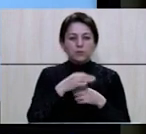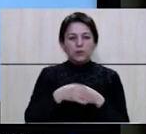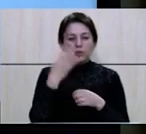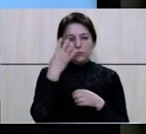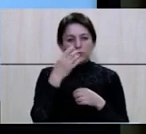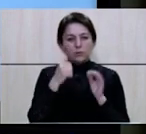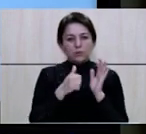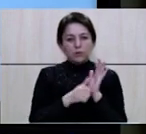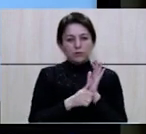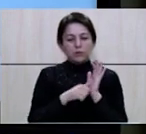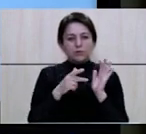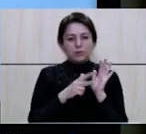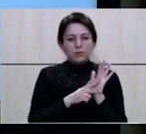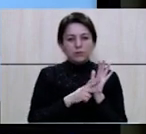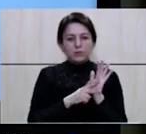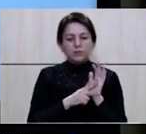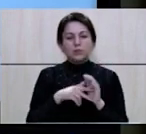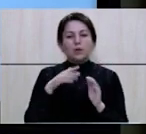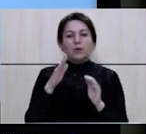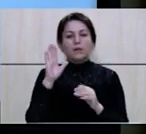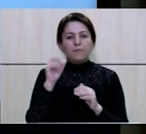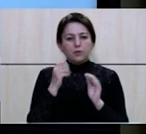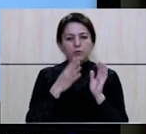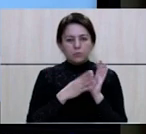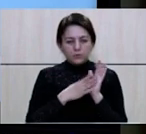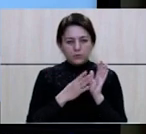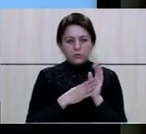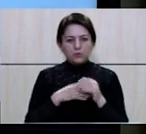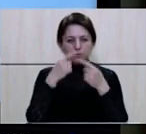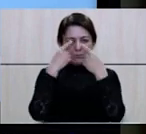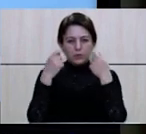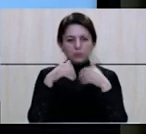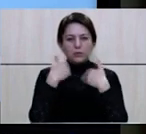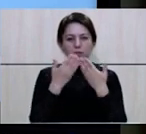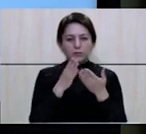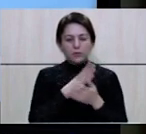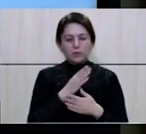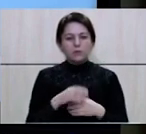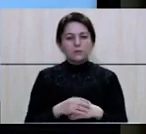4-chi, 6-chi, 8-chi hamda 9-chi ma'lumotlar edi.